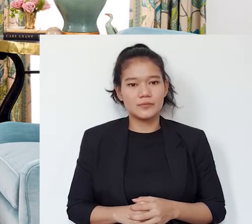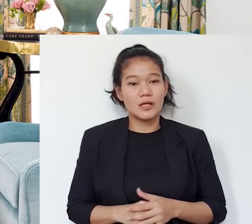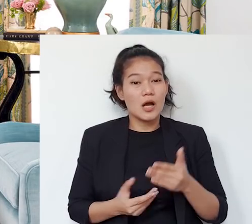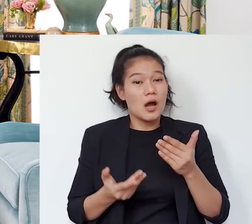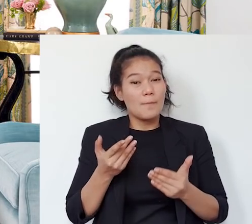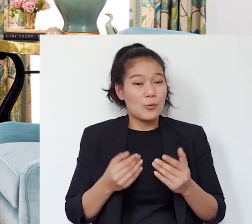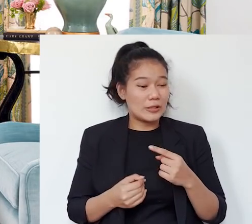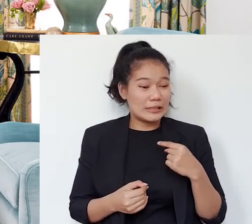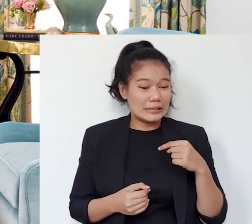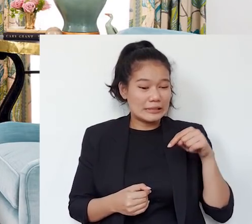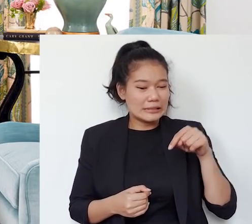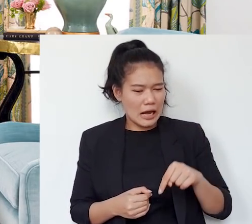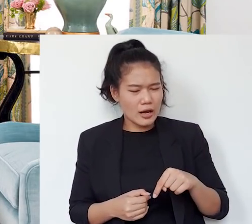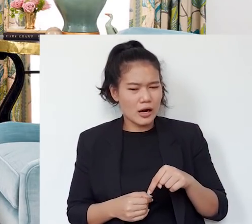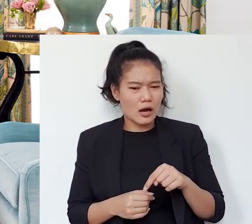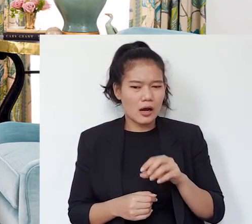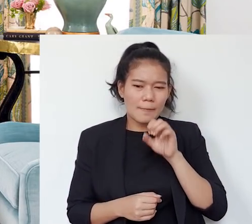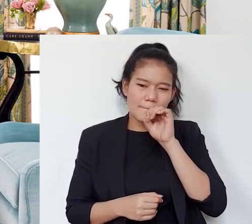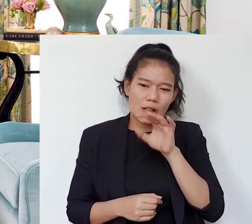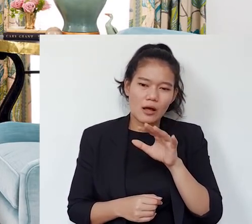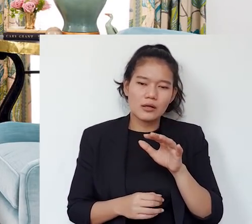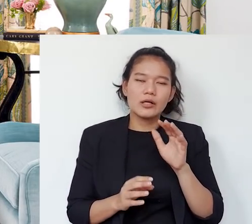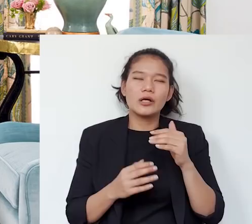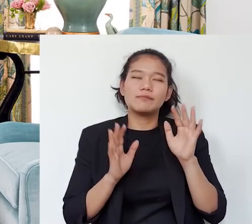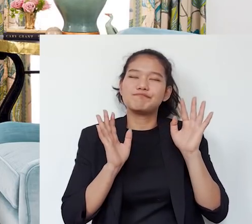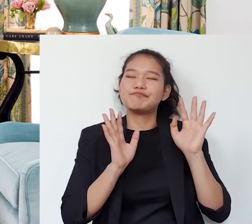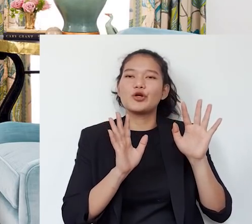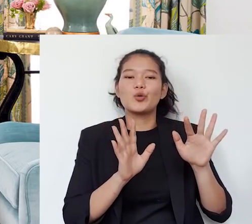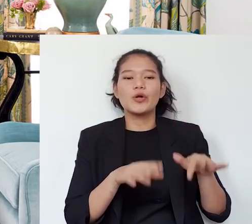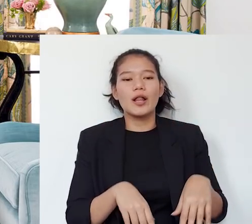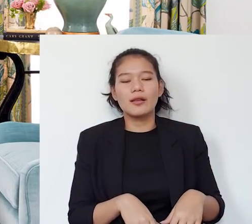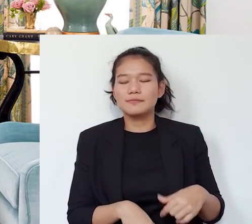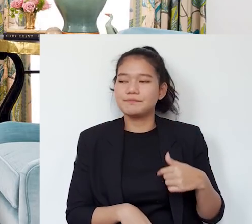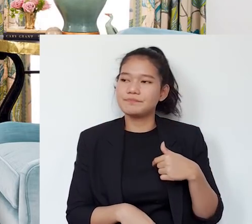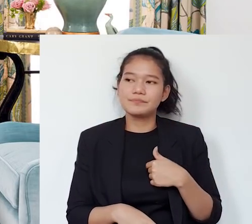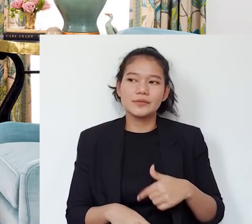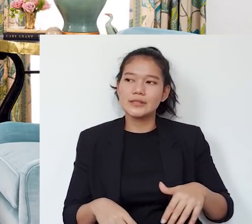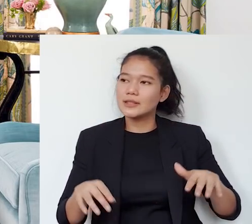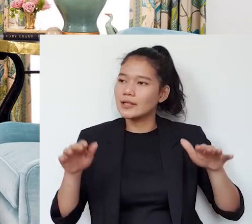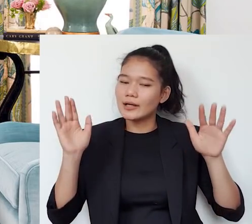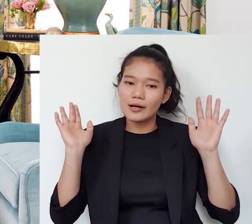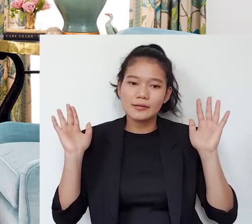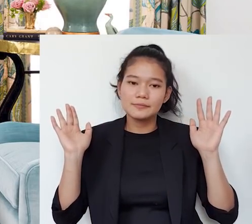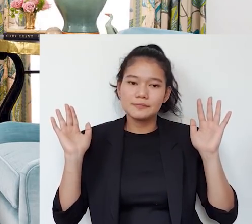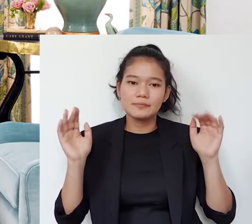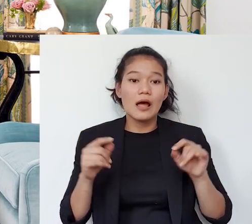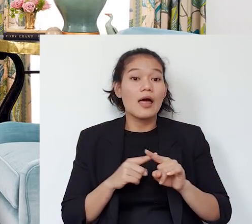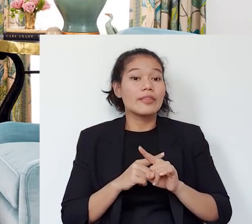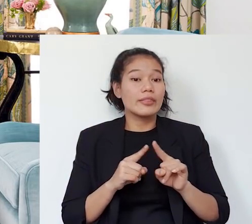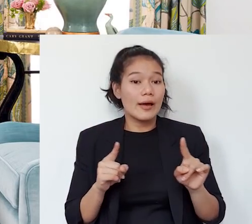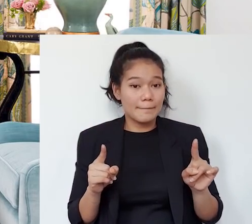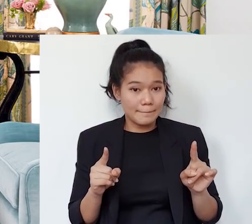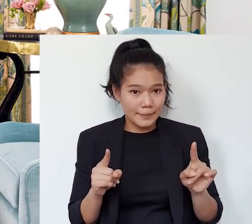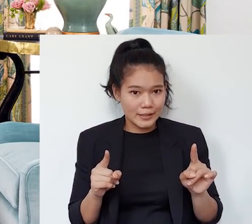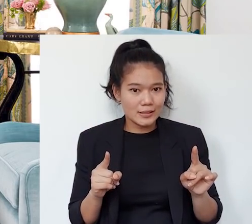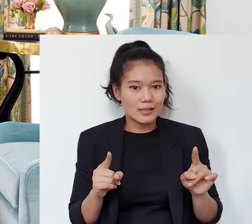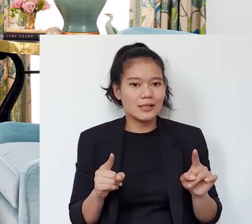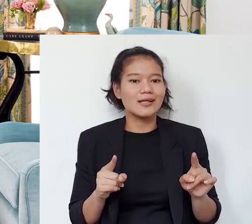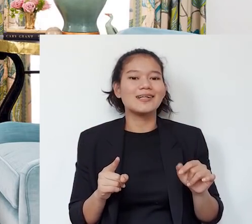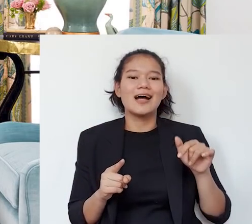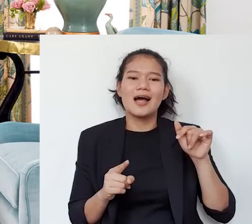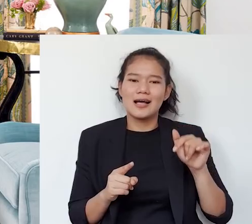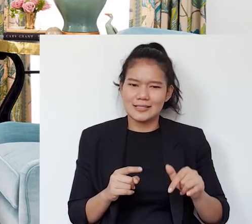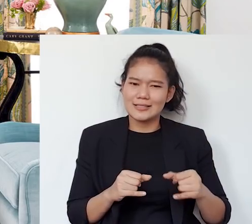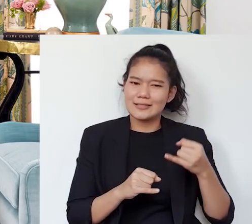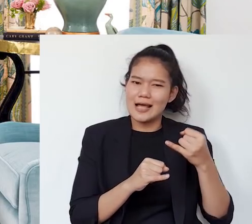Mungkin kita saat ini berkata, sudahlah, menyerah saja. Tetapi saya akhiri bagian